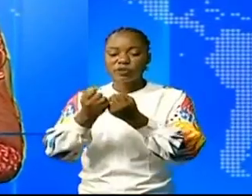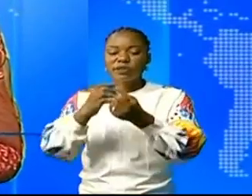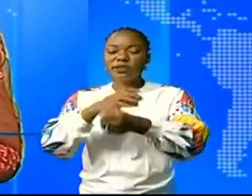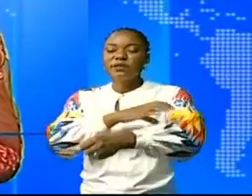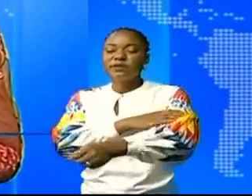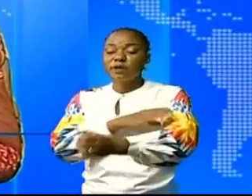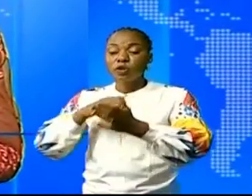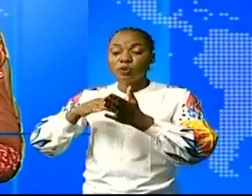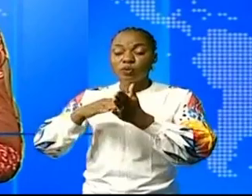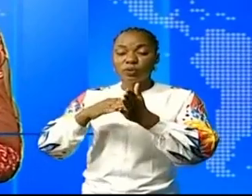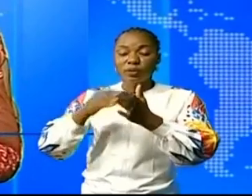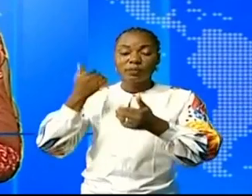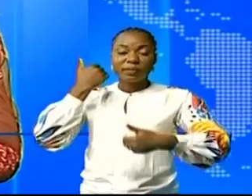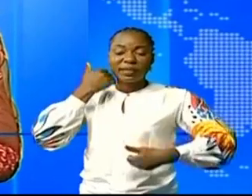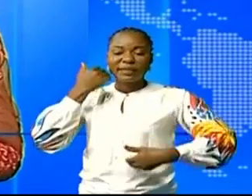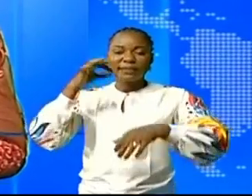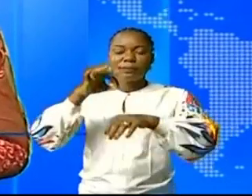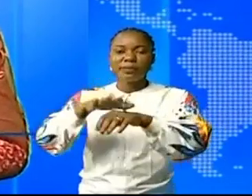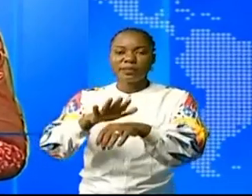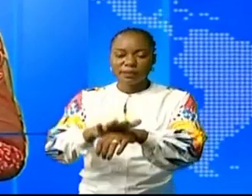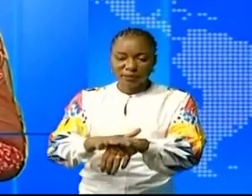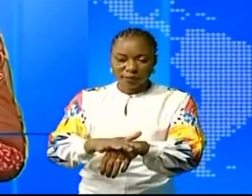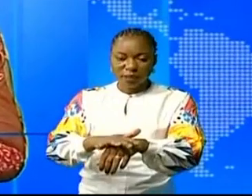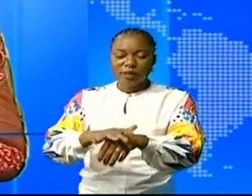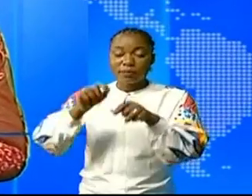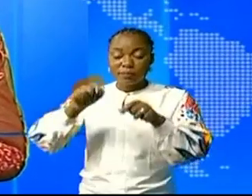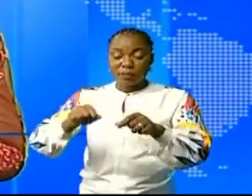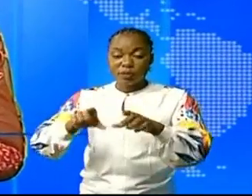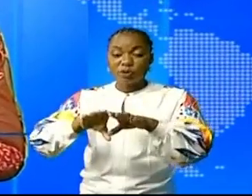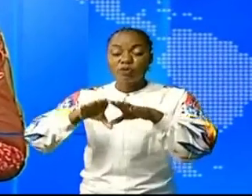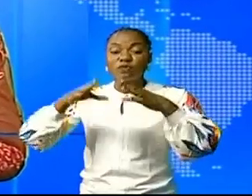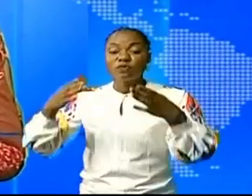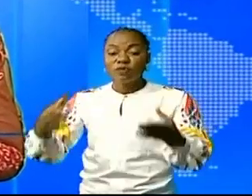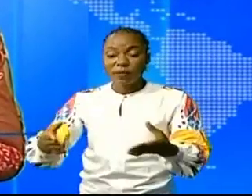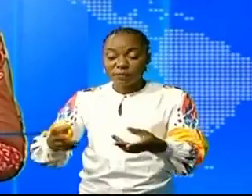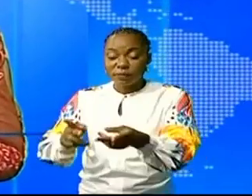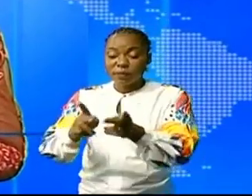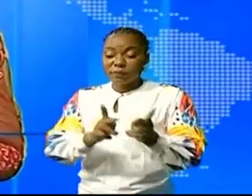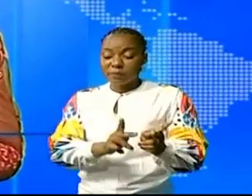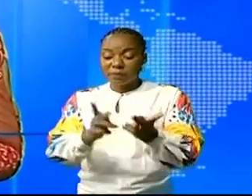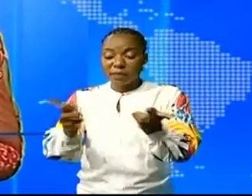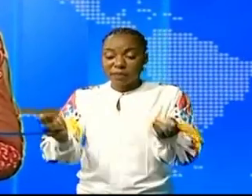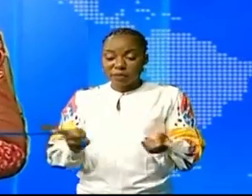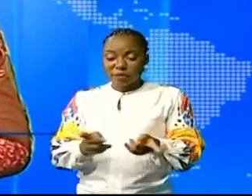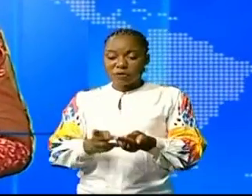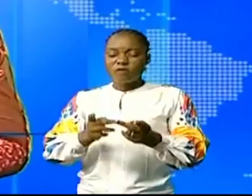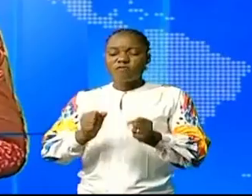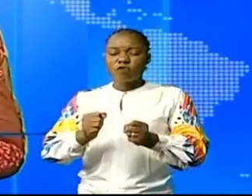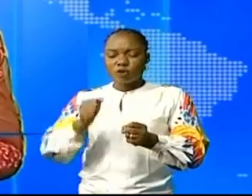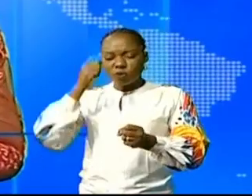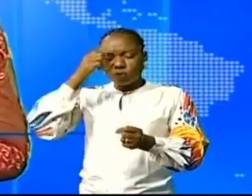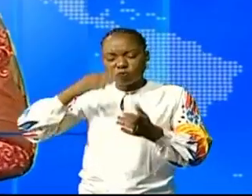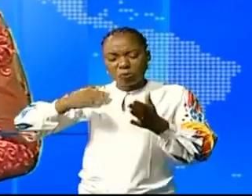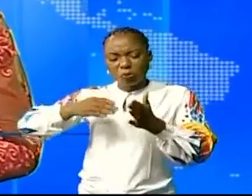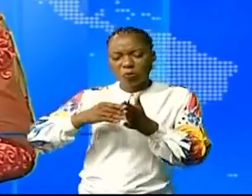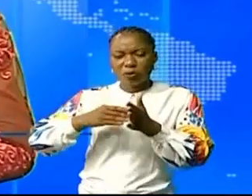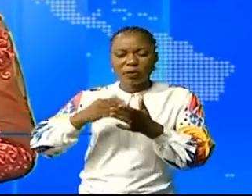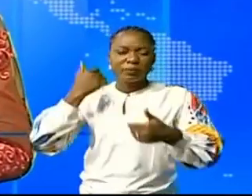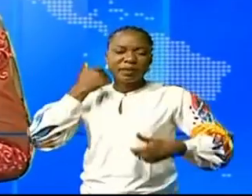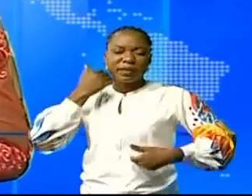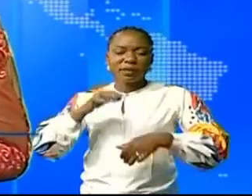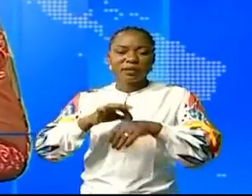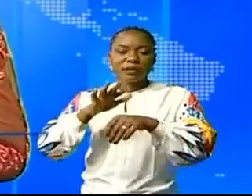le paludisme a pour ce faire lancé la plateforme Task Force contre le paludisme,